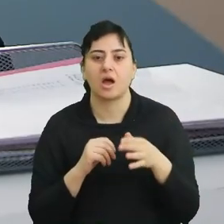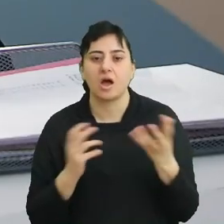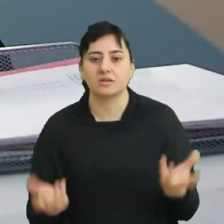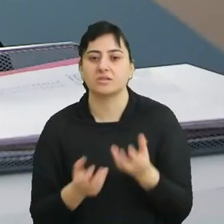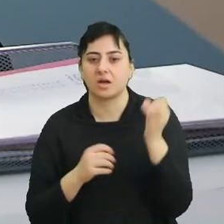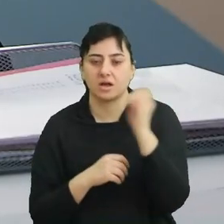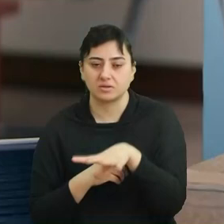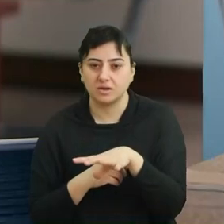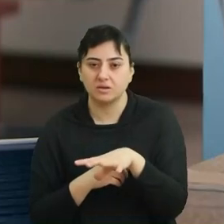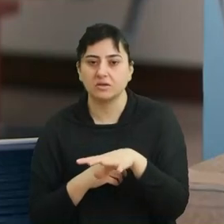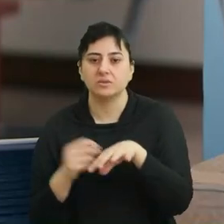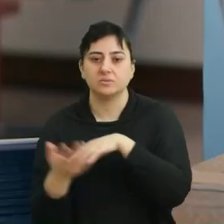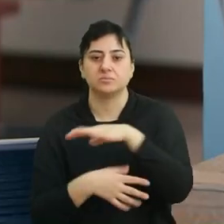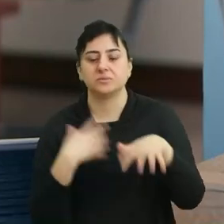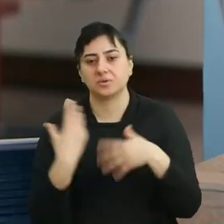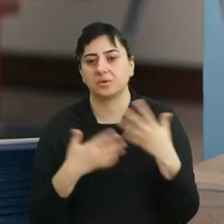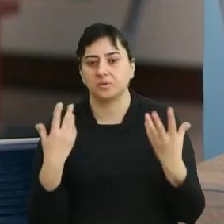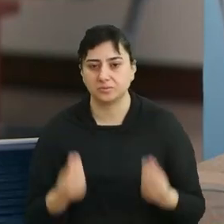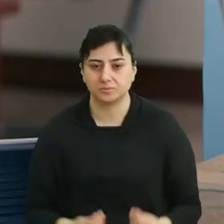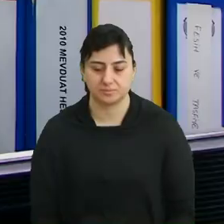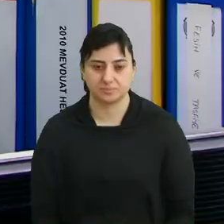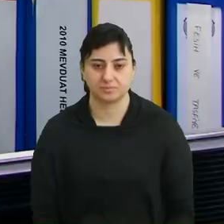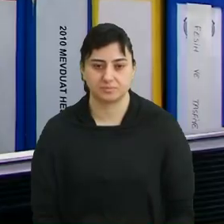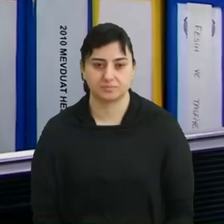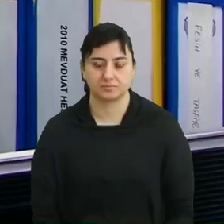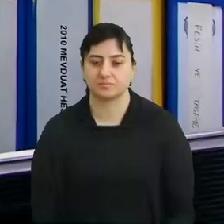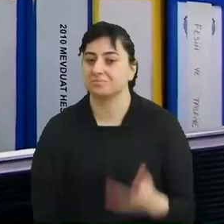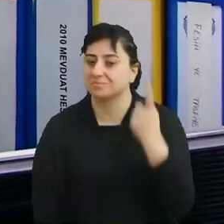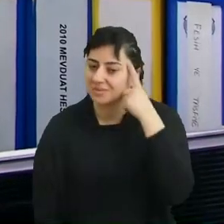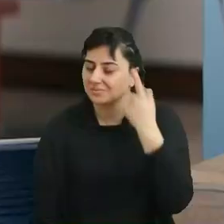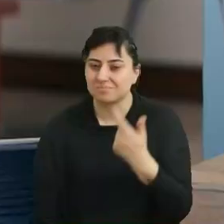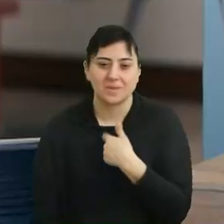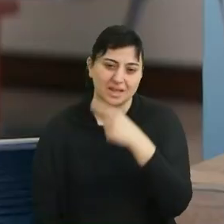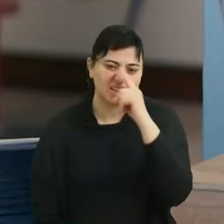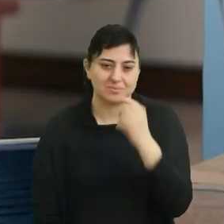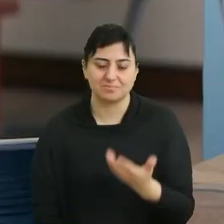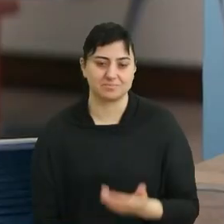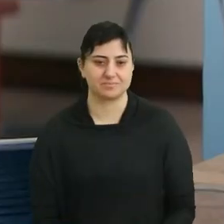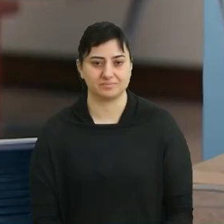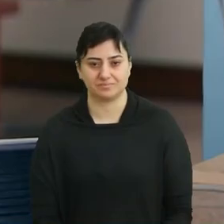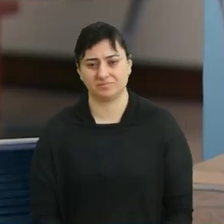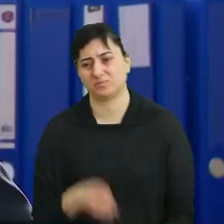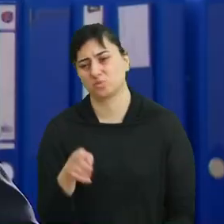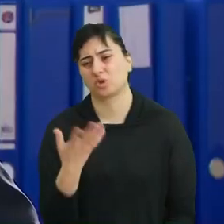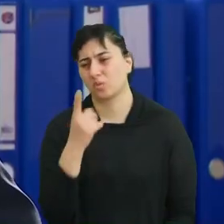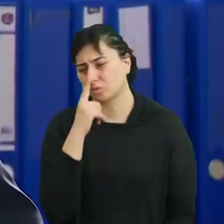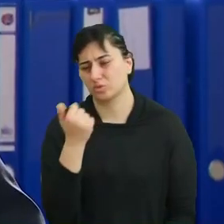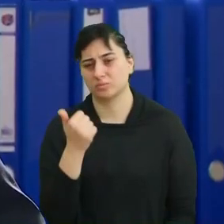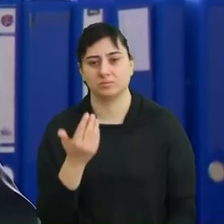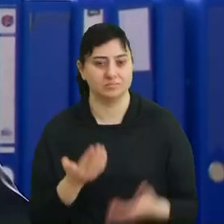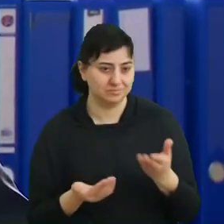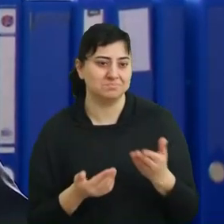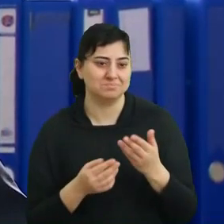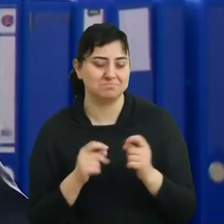Ateşe atarlar, ortalığı birbirine katarlar. Bil bakalım ben neyim? Bu ne müdürüm ya?